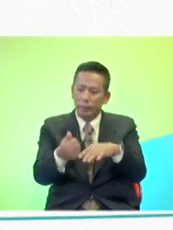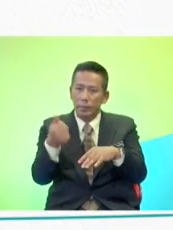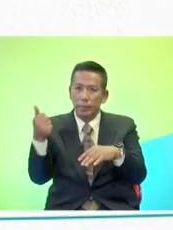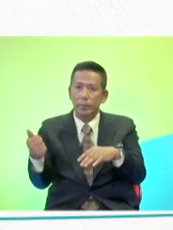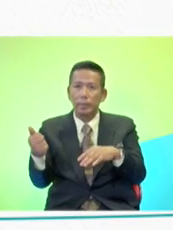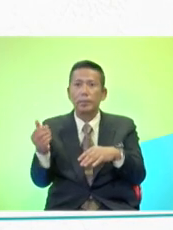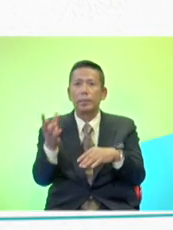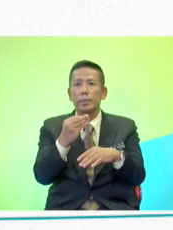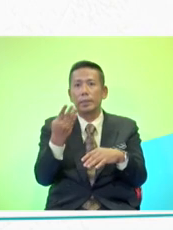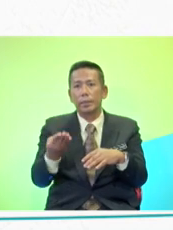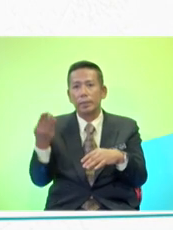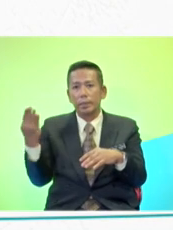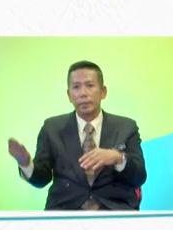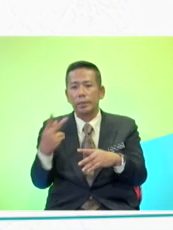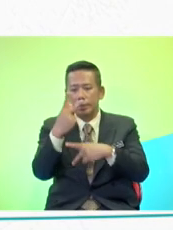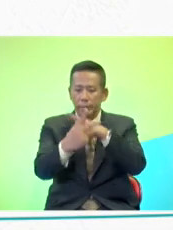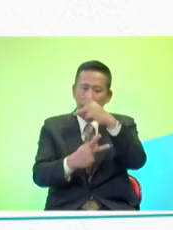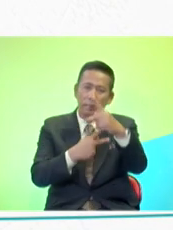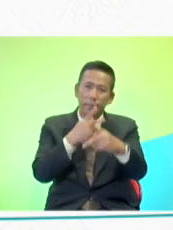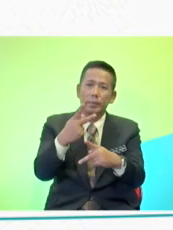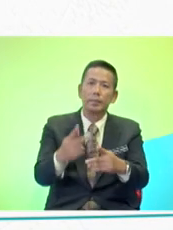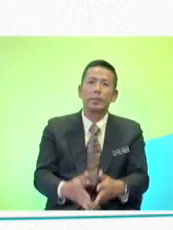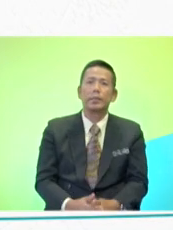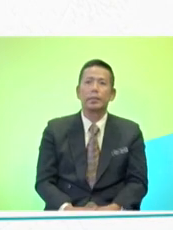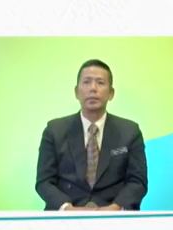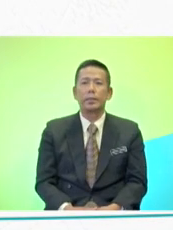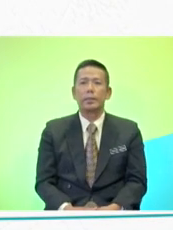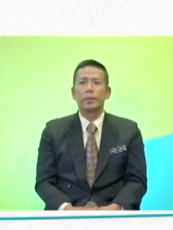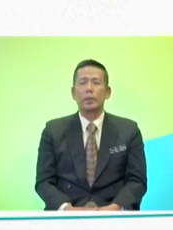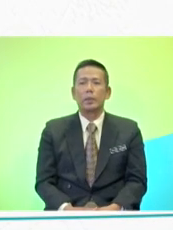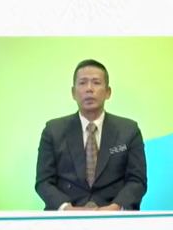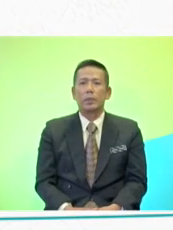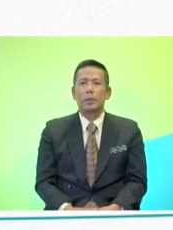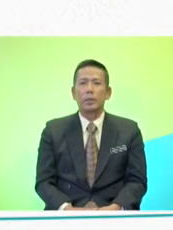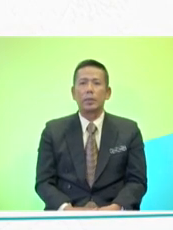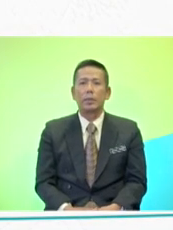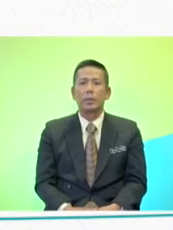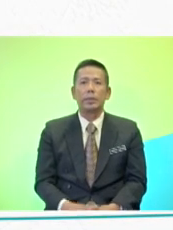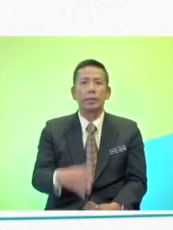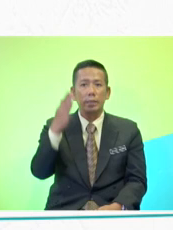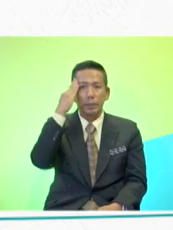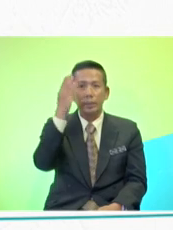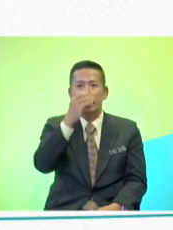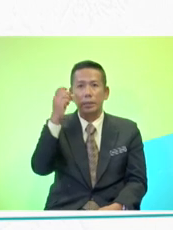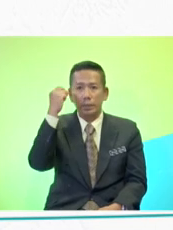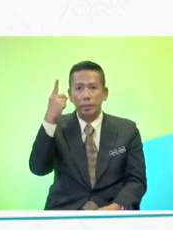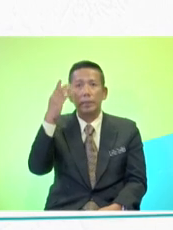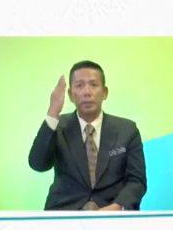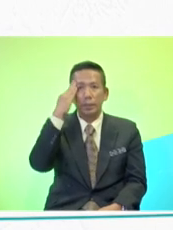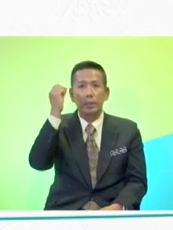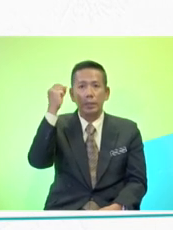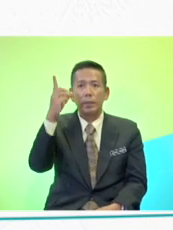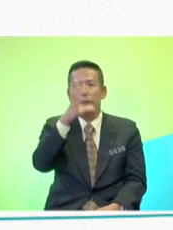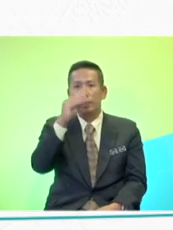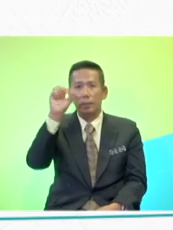dan juga bahan dan proses jadi diikut urutan tuh tahu tahu dah paham tahu paham